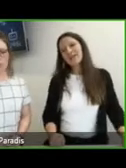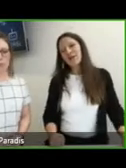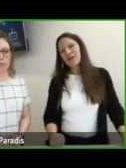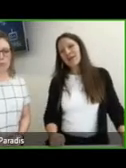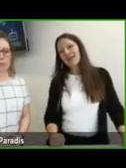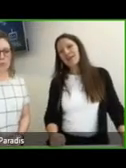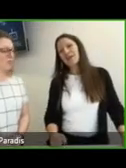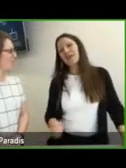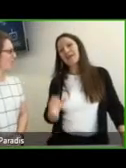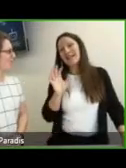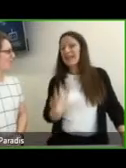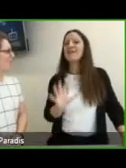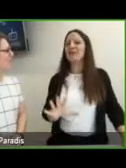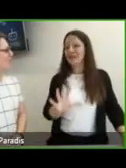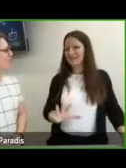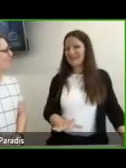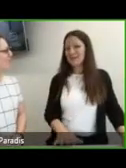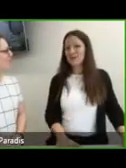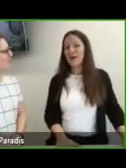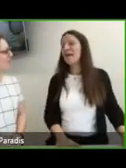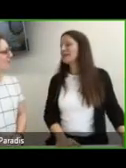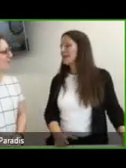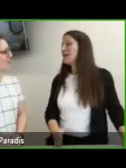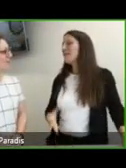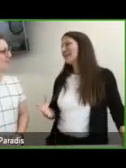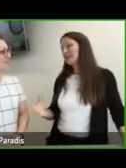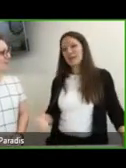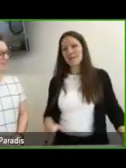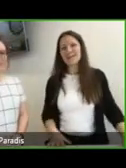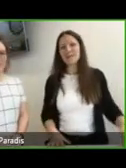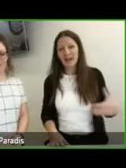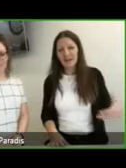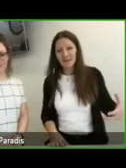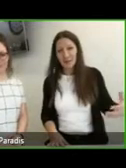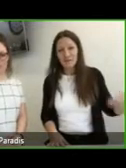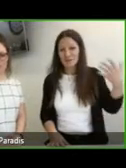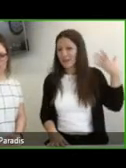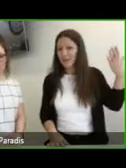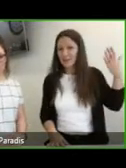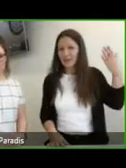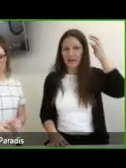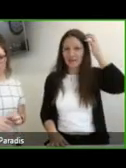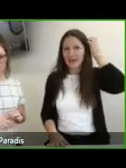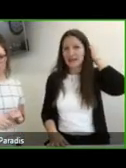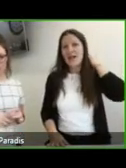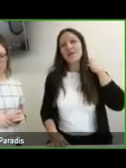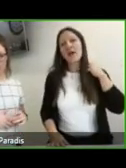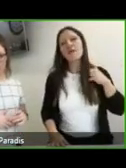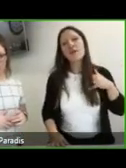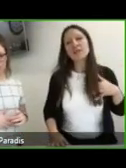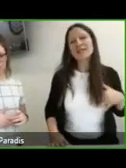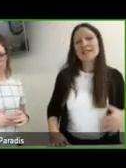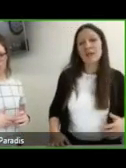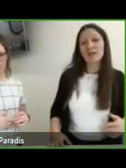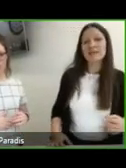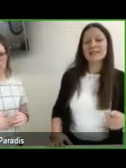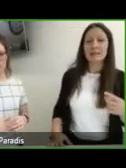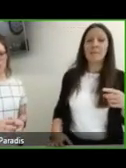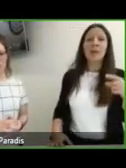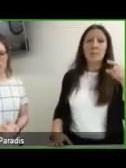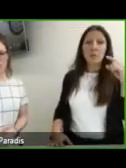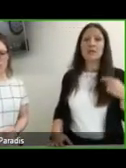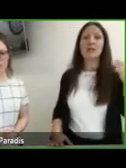biais de l'effet de vérité illusoire. Et celui-là, il est particulier parce qu'il nous arrive tous. Vous avez peut-être une idée en tête. Dans le fond, ce qu'il dit, celui-là,